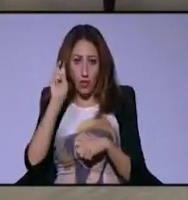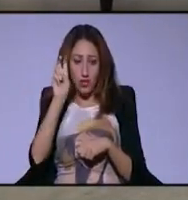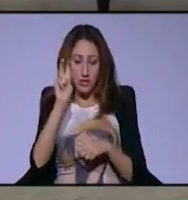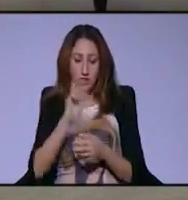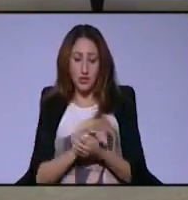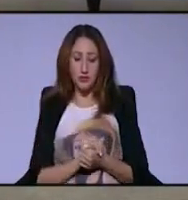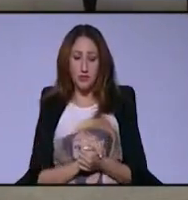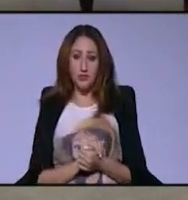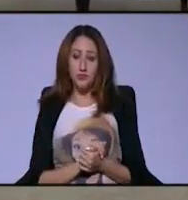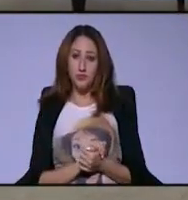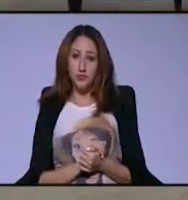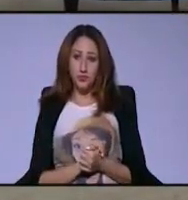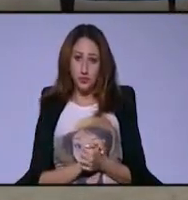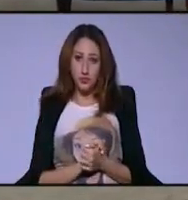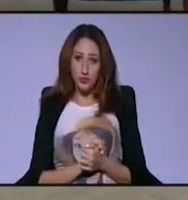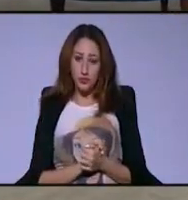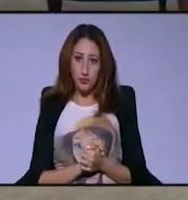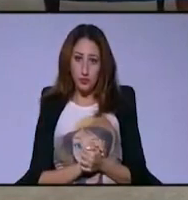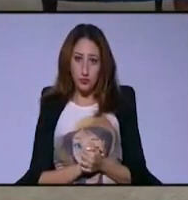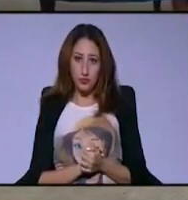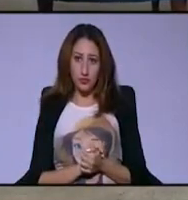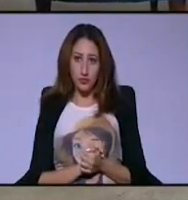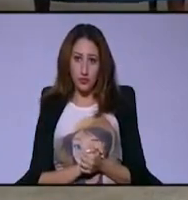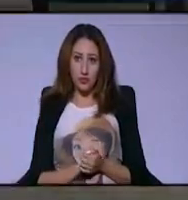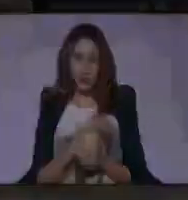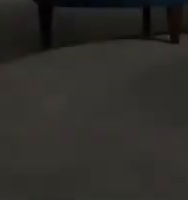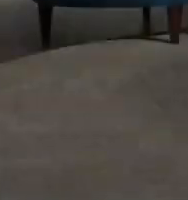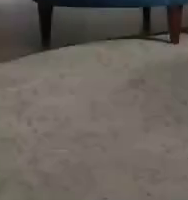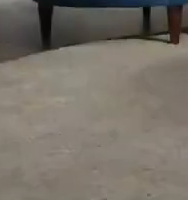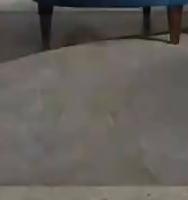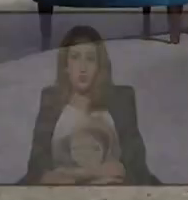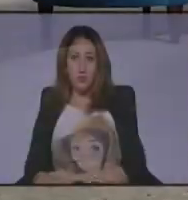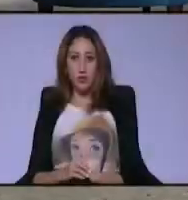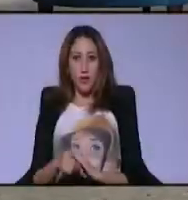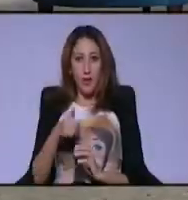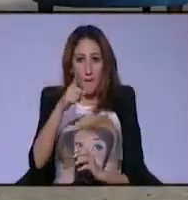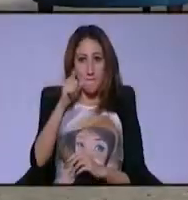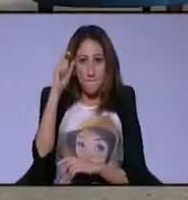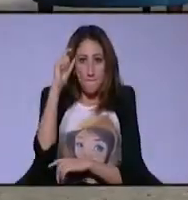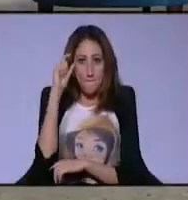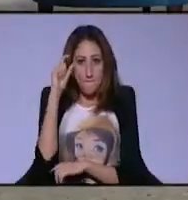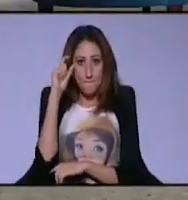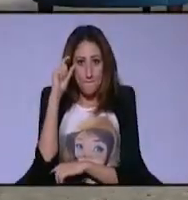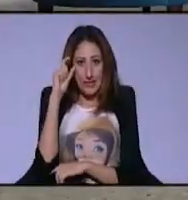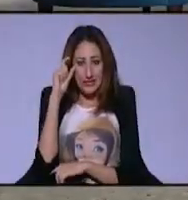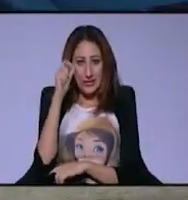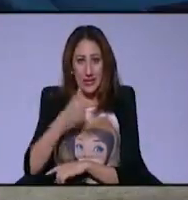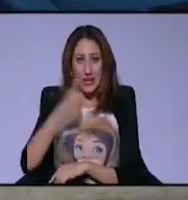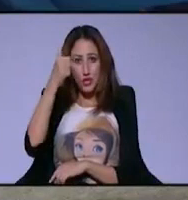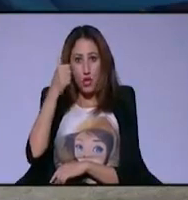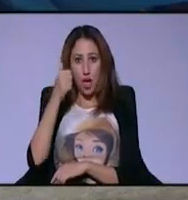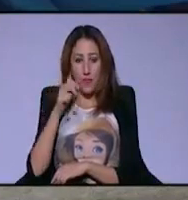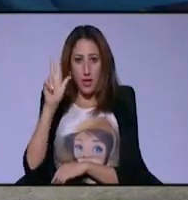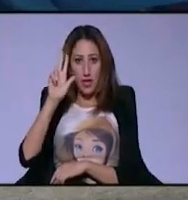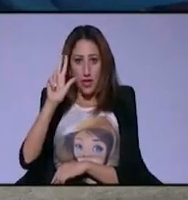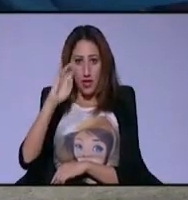الفيلم ونشرح للمشاهد الكريم. يعني مثلا مسجد الإجابة، مسجد الإجابة الذي دعا فيه النبي